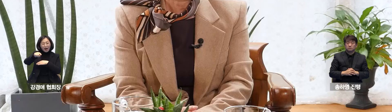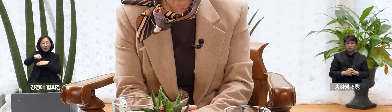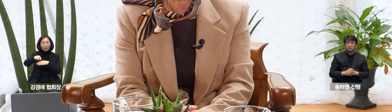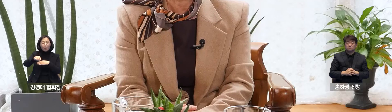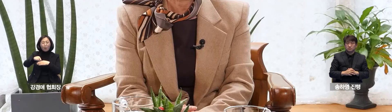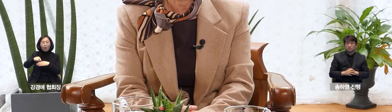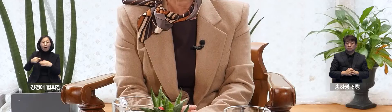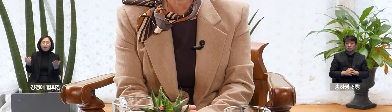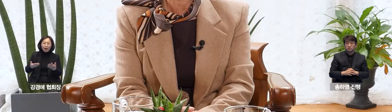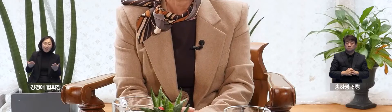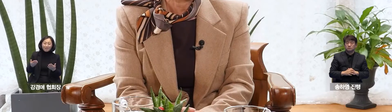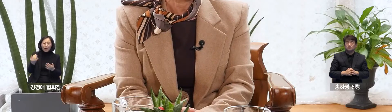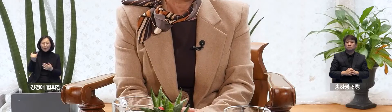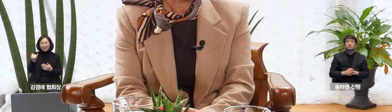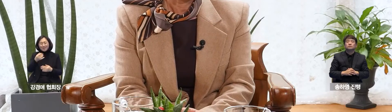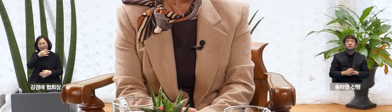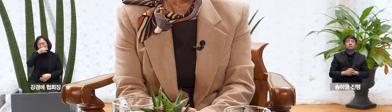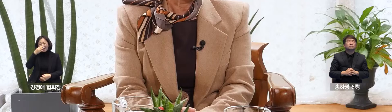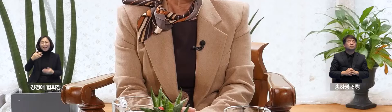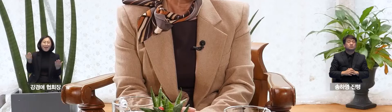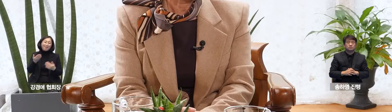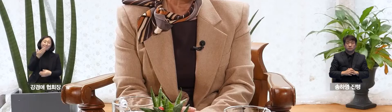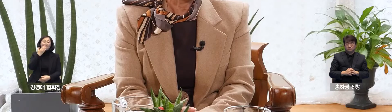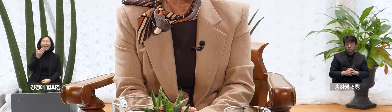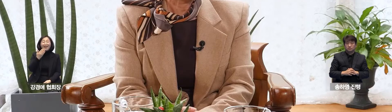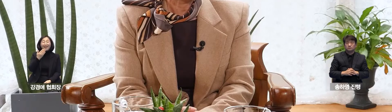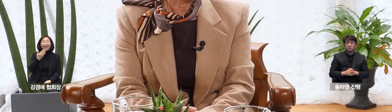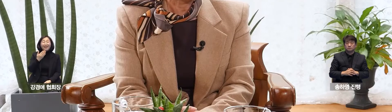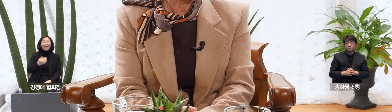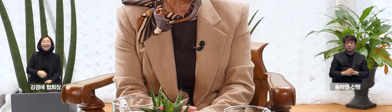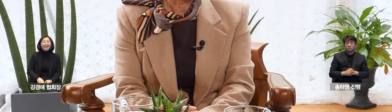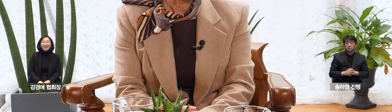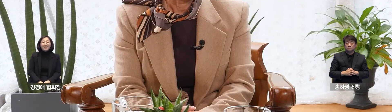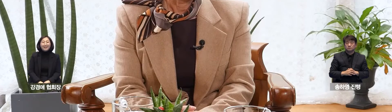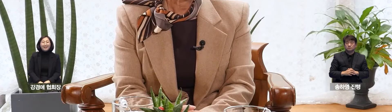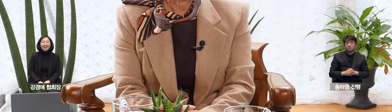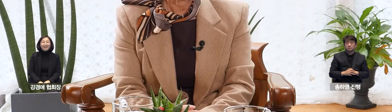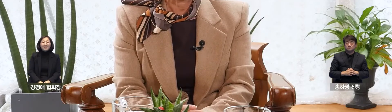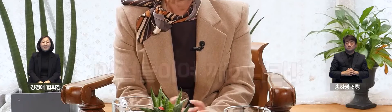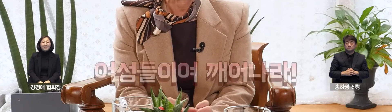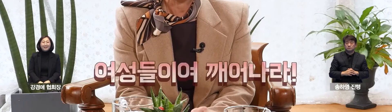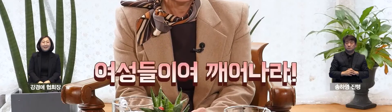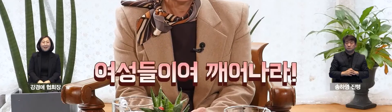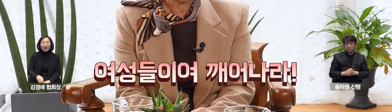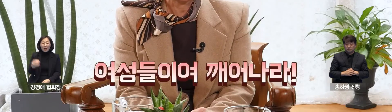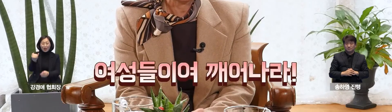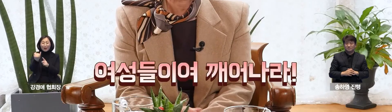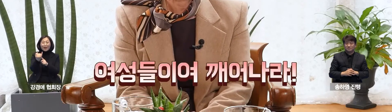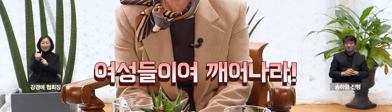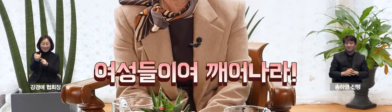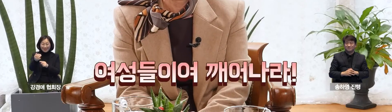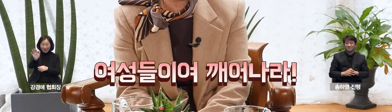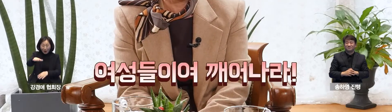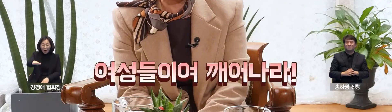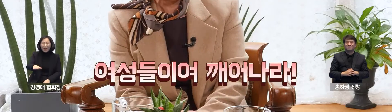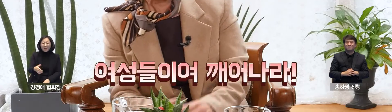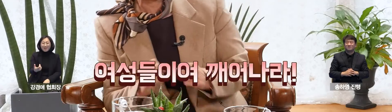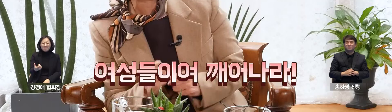것이 굉장히 신나지 않을까라는 생각을 해보았습니다. 그래서 일단 여성들이요